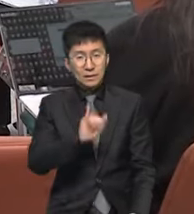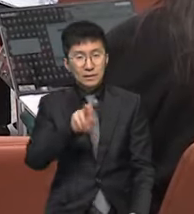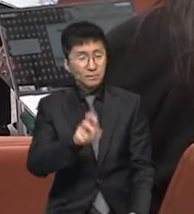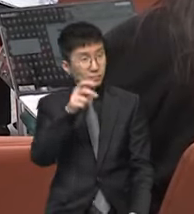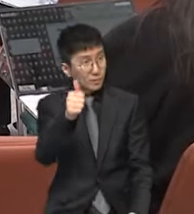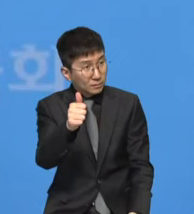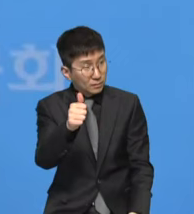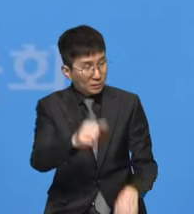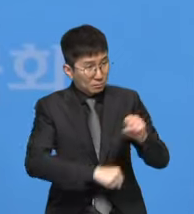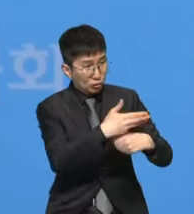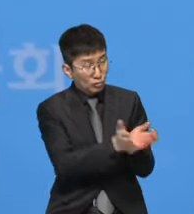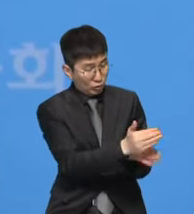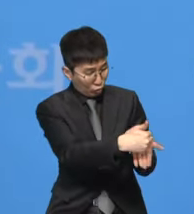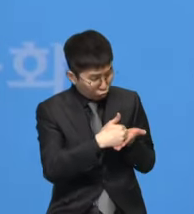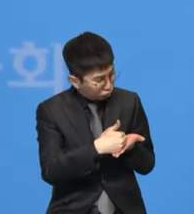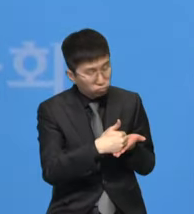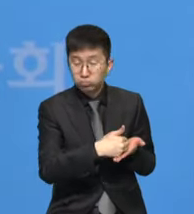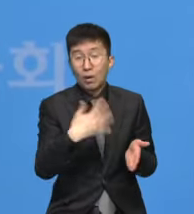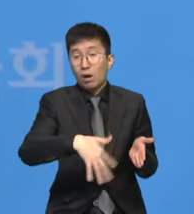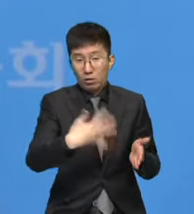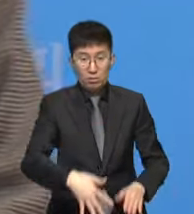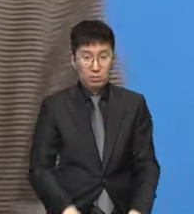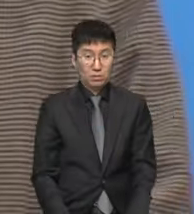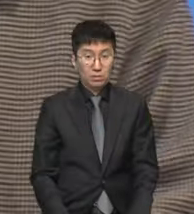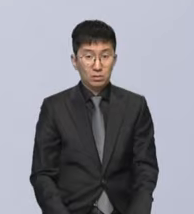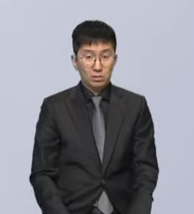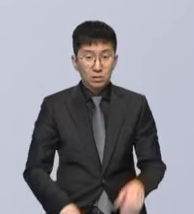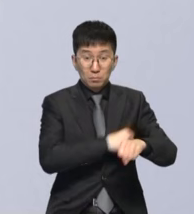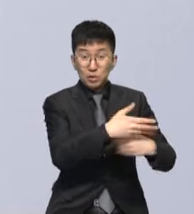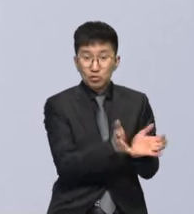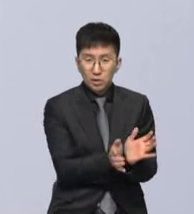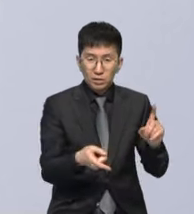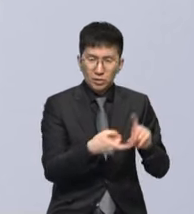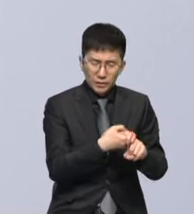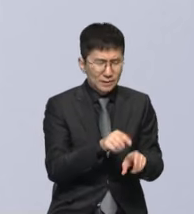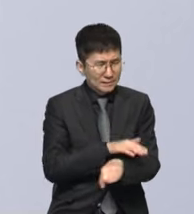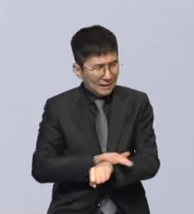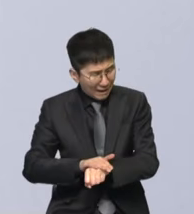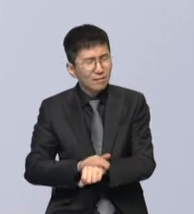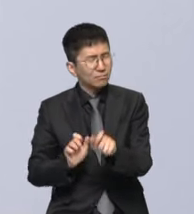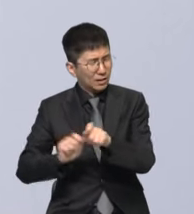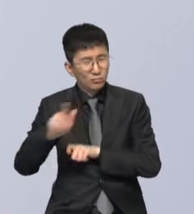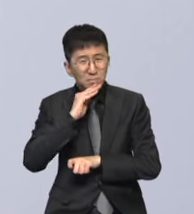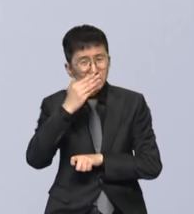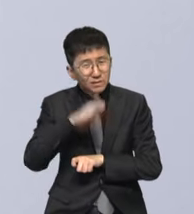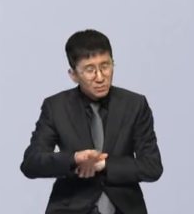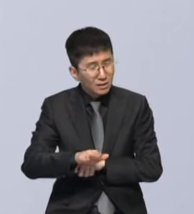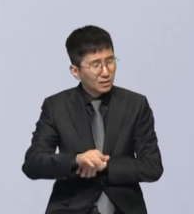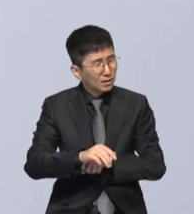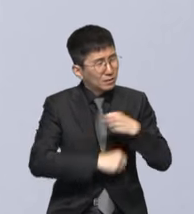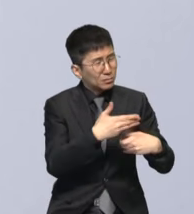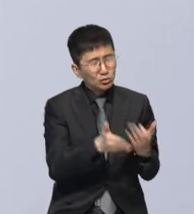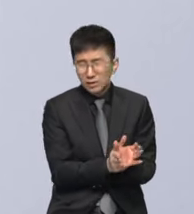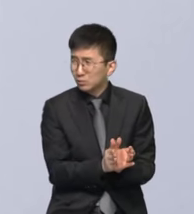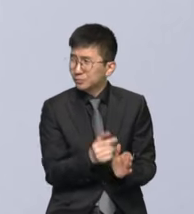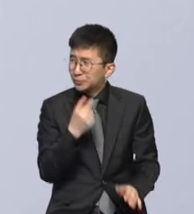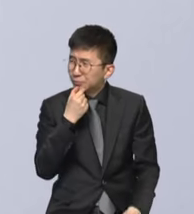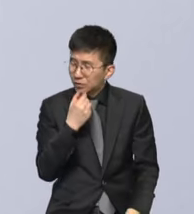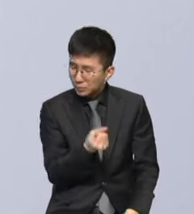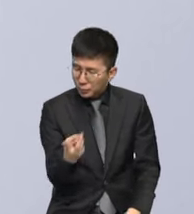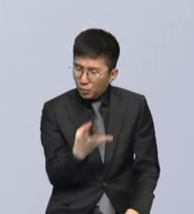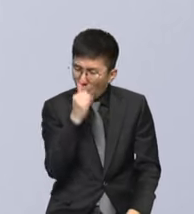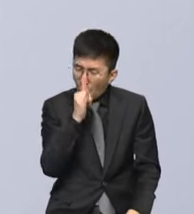관한 민주당 요구는 전달받은 적 없다면서 민주당과의 연대를 잘해보자는 의견이 주류긴 하지만 민주당의 비판적인 여론도